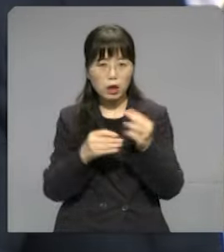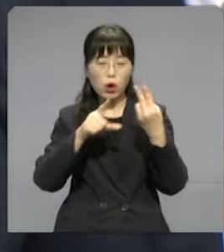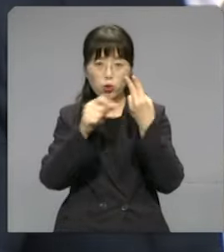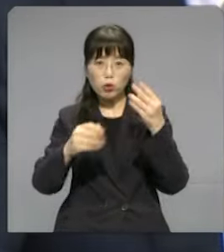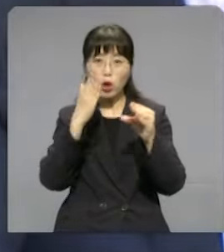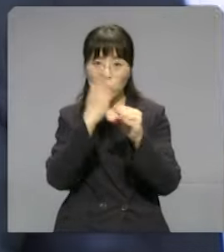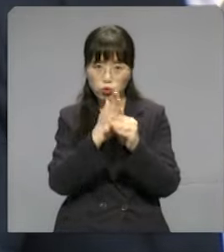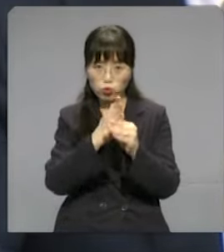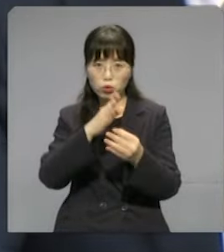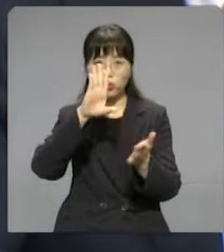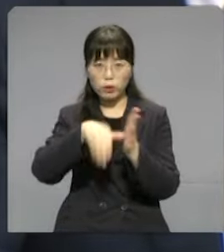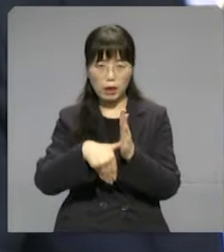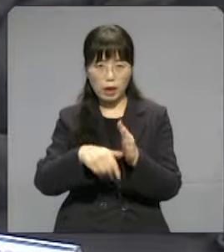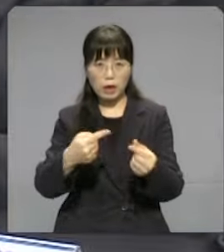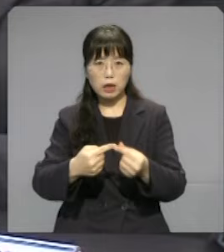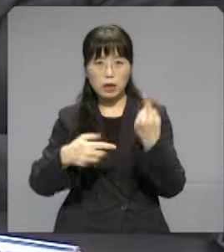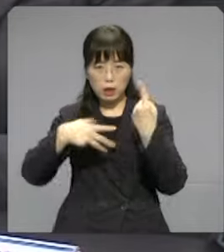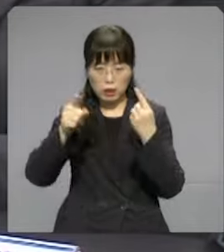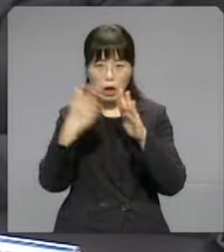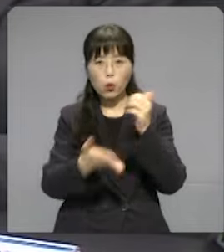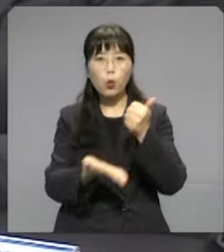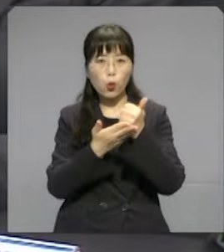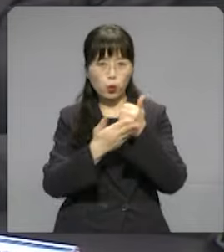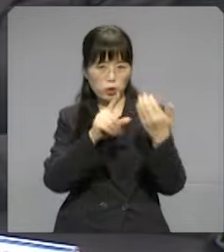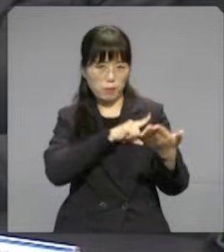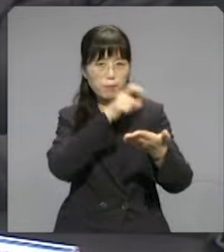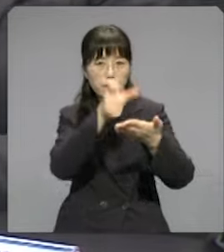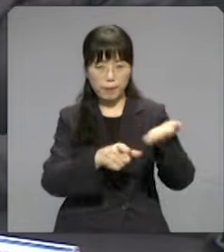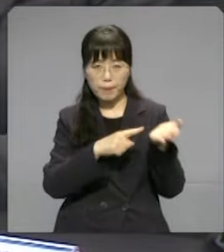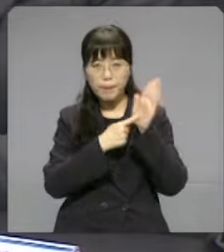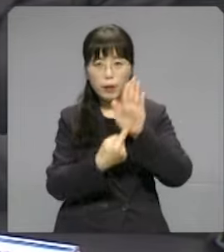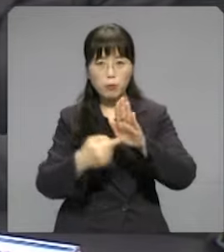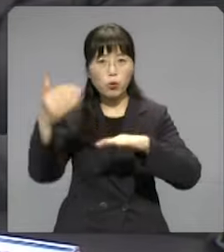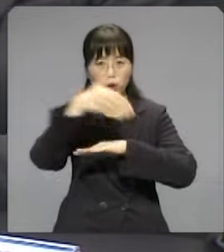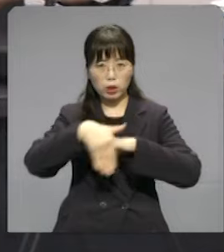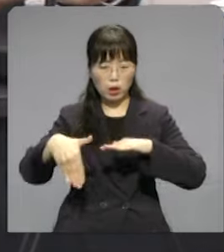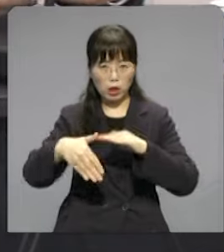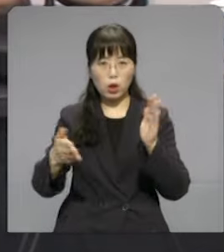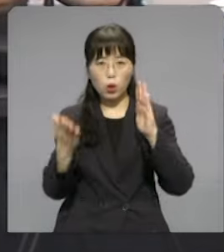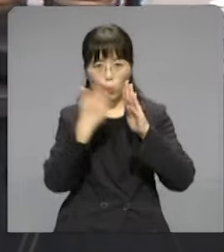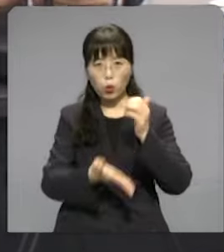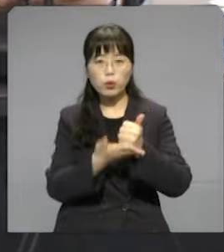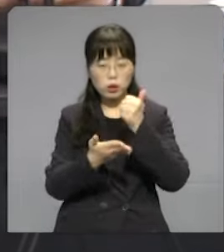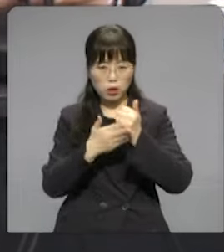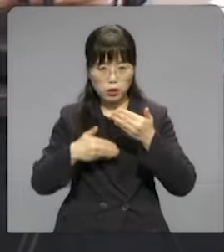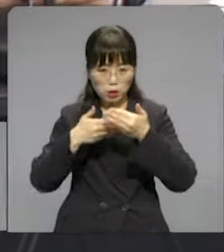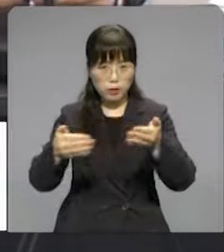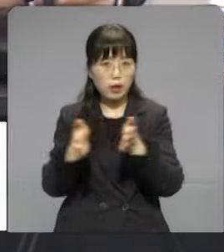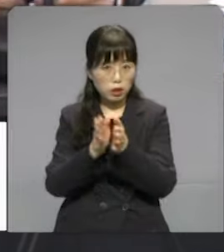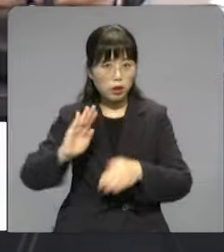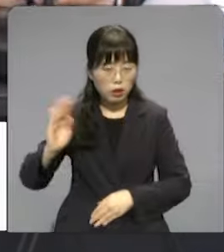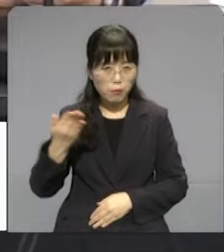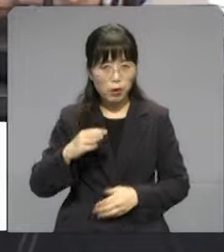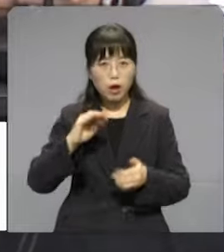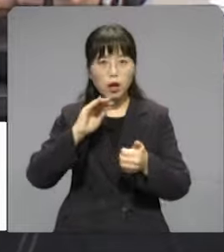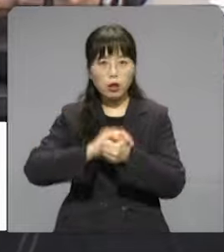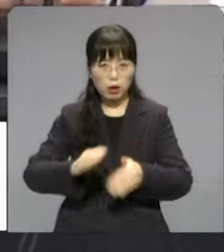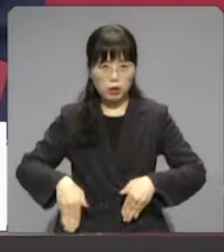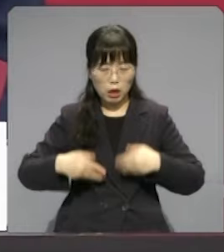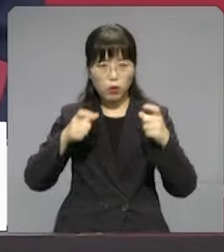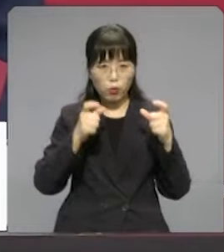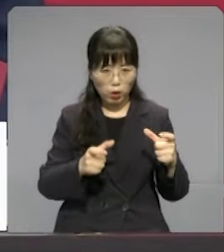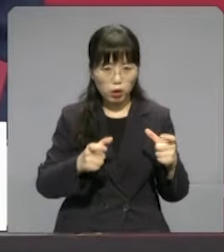2월 중순쯤 1차 공천 명단을 발표할 전망입니다. 공천 절차가 본격화하면서 영남권 현역